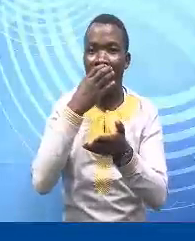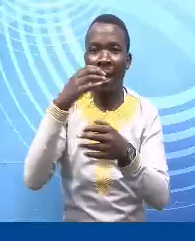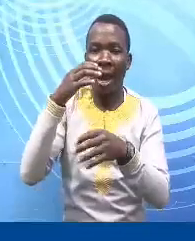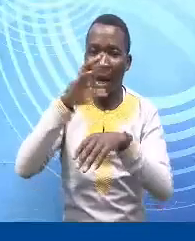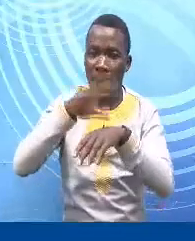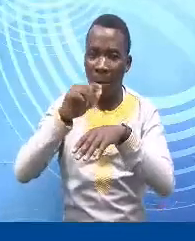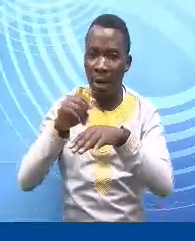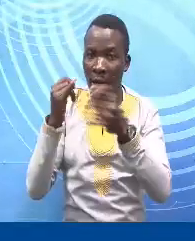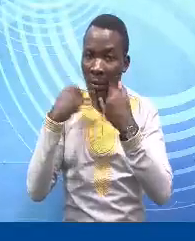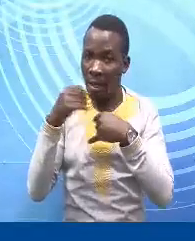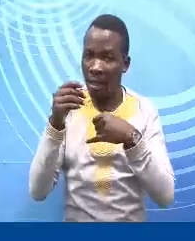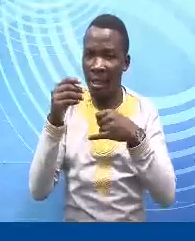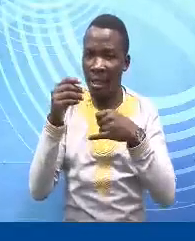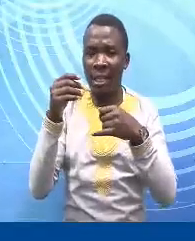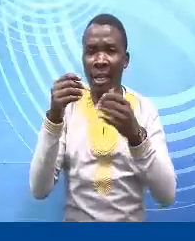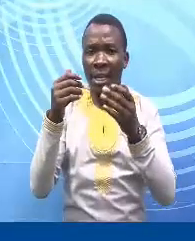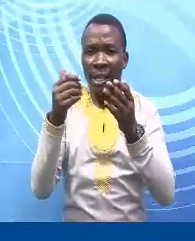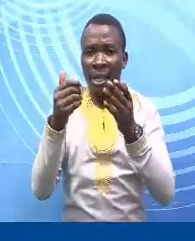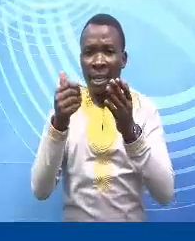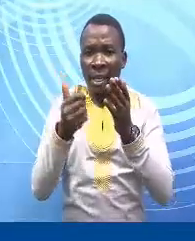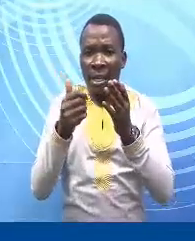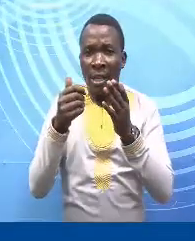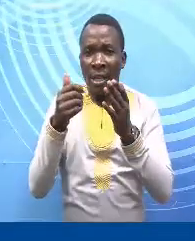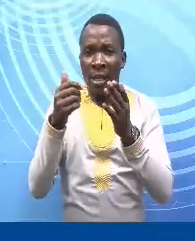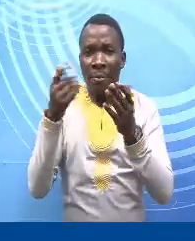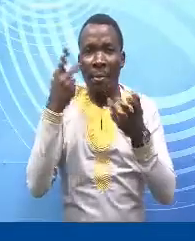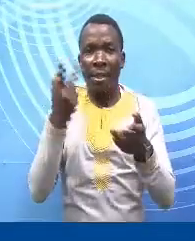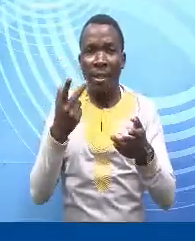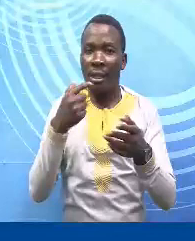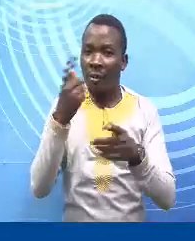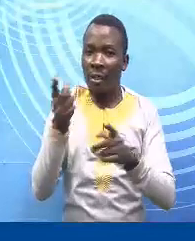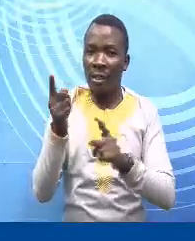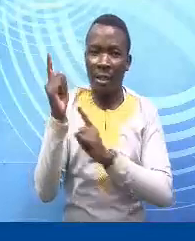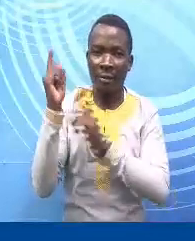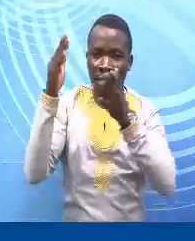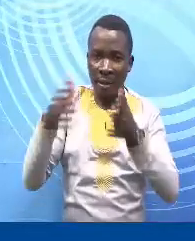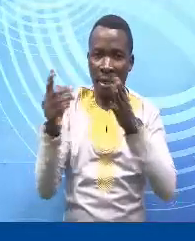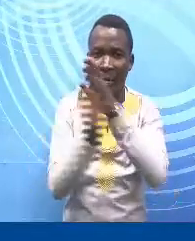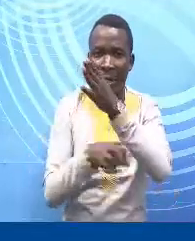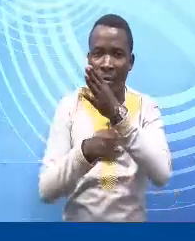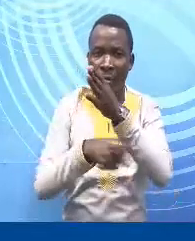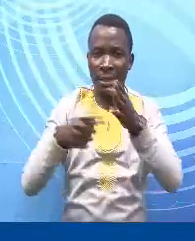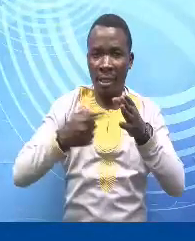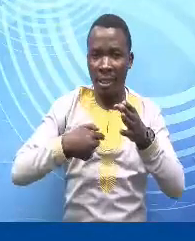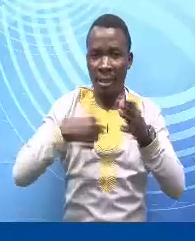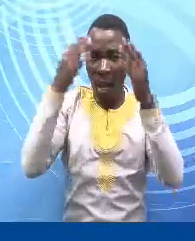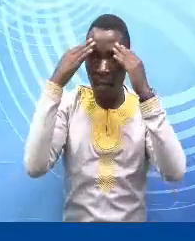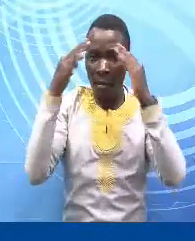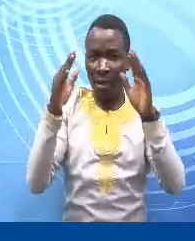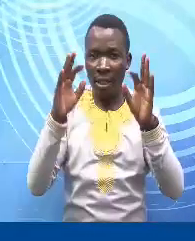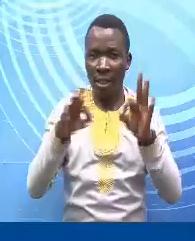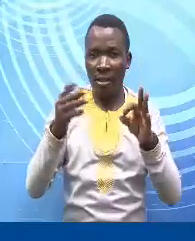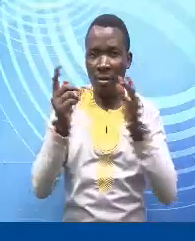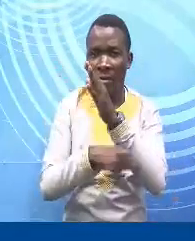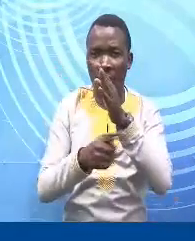arampamagara arambwira tubaye iki ndababwira ati ninyera gutabara zirimo zirankubita sinzi ikintu zirimo zirankubitira ngo